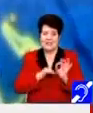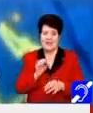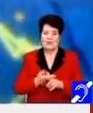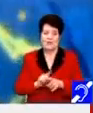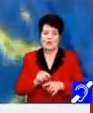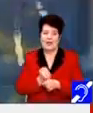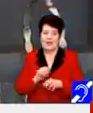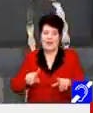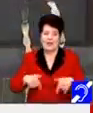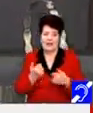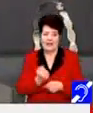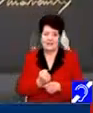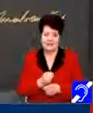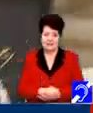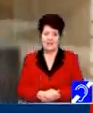creat.